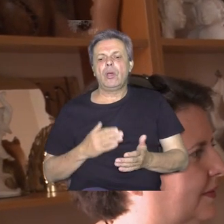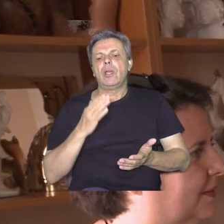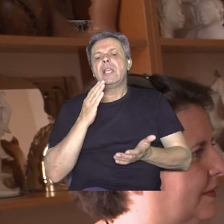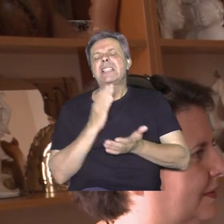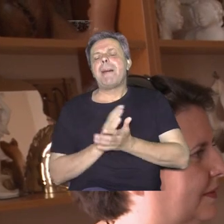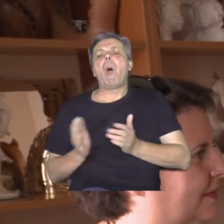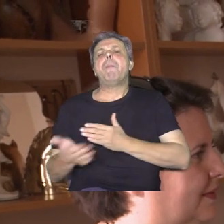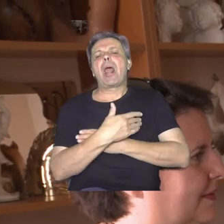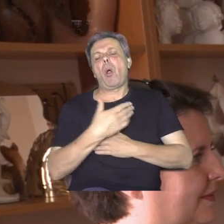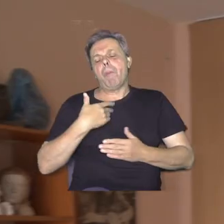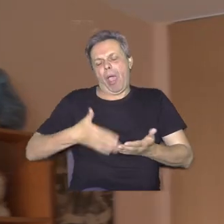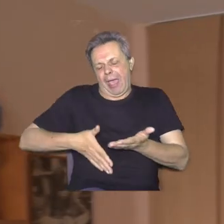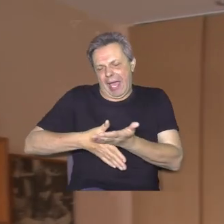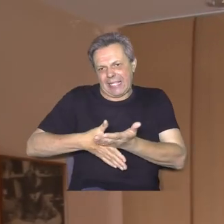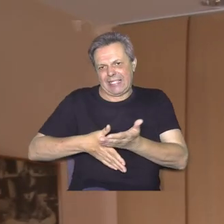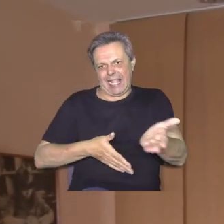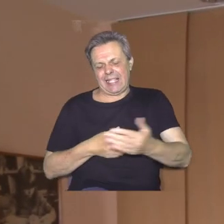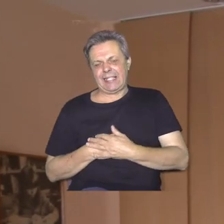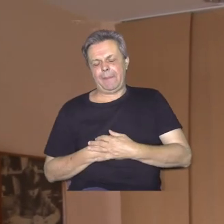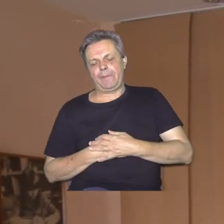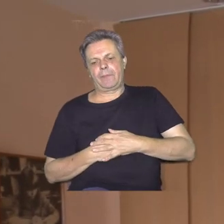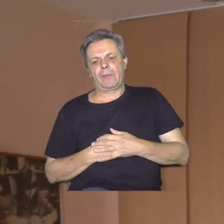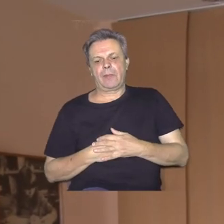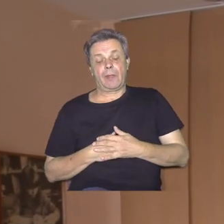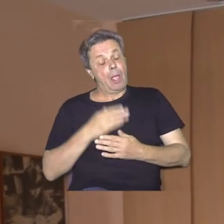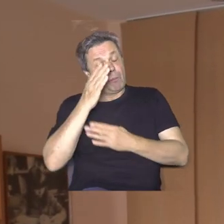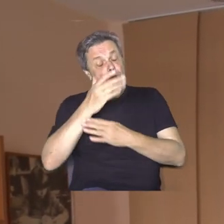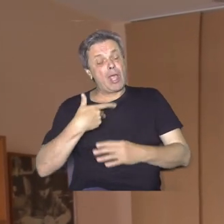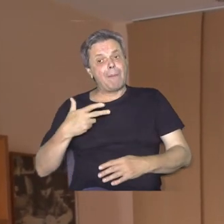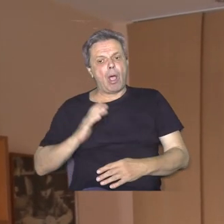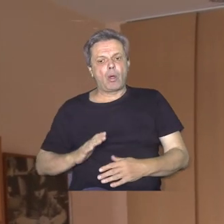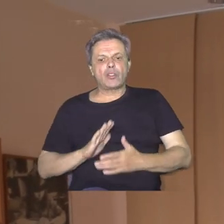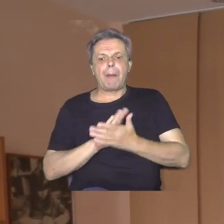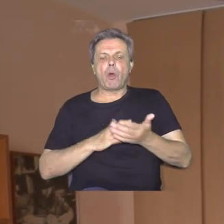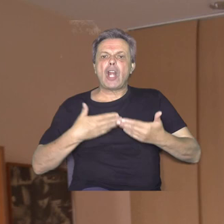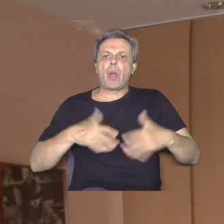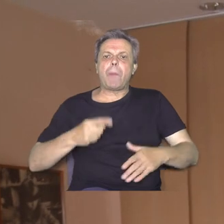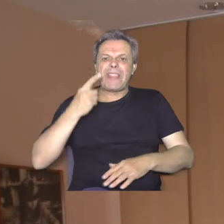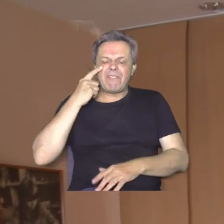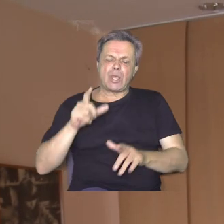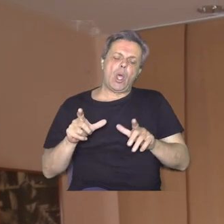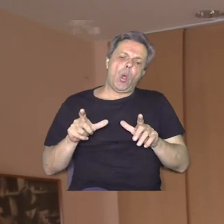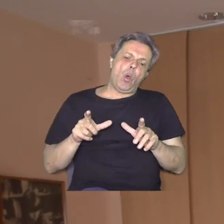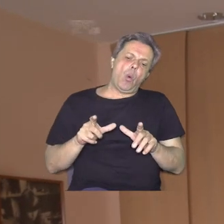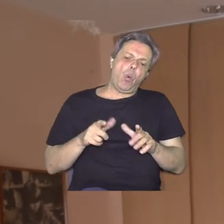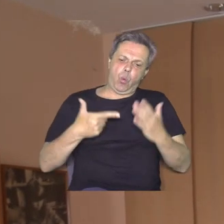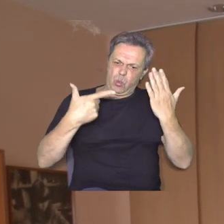preko asistentice. Budući da je moja gošća počela gubiti vid